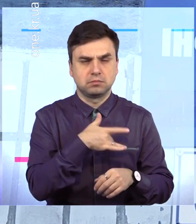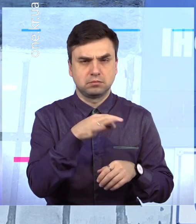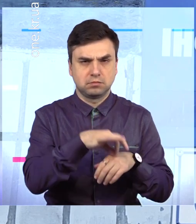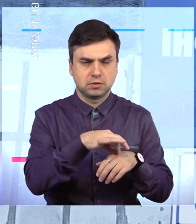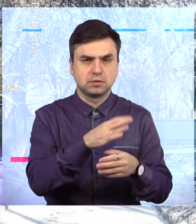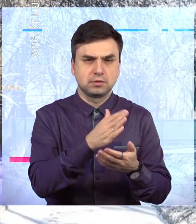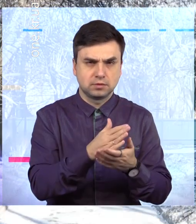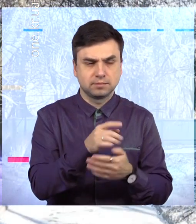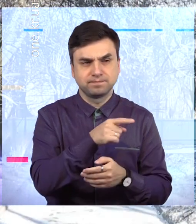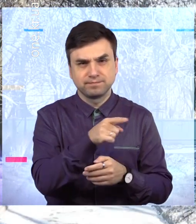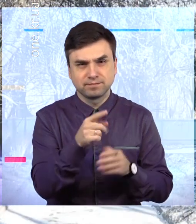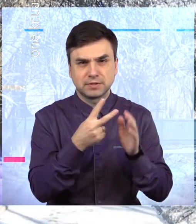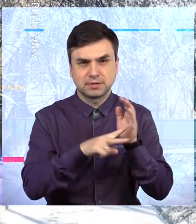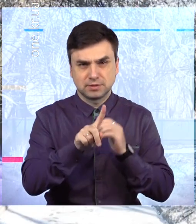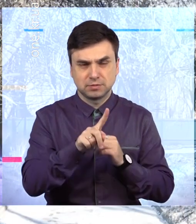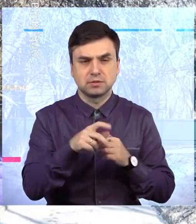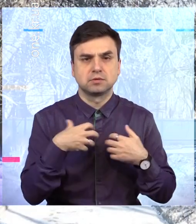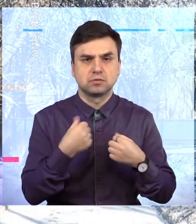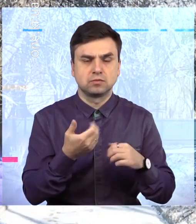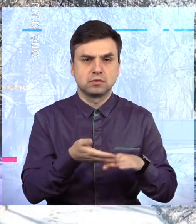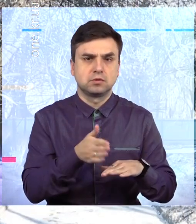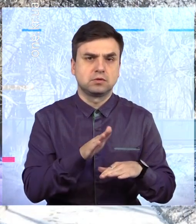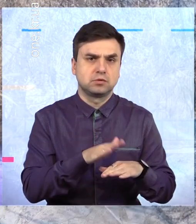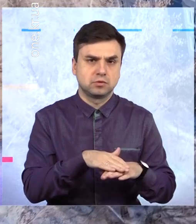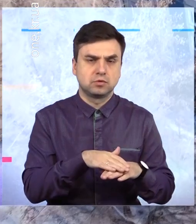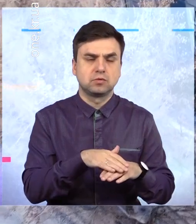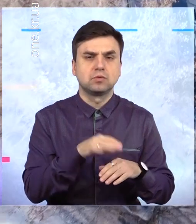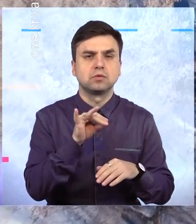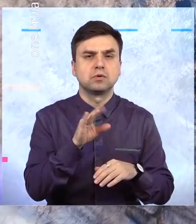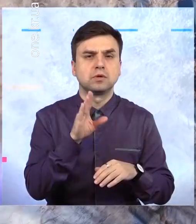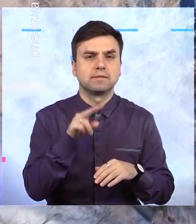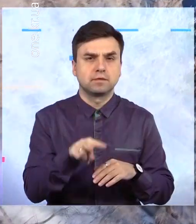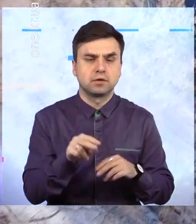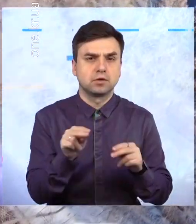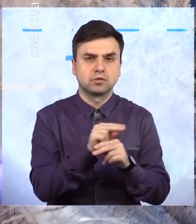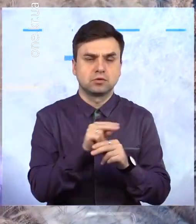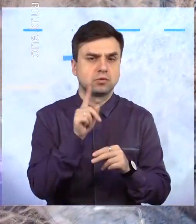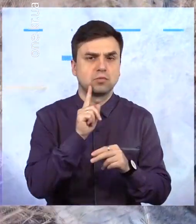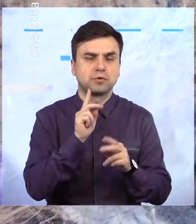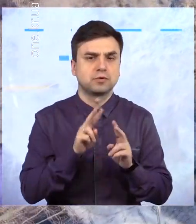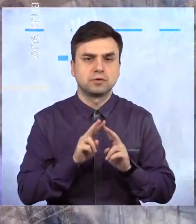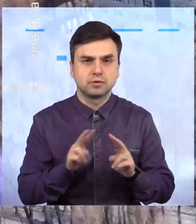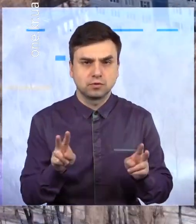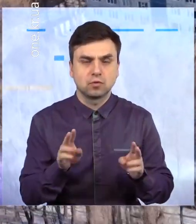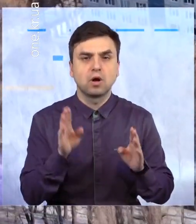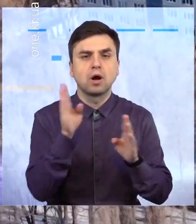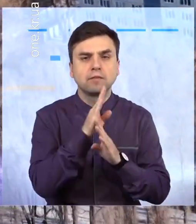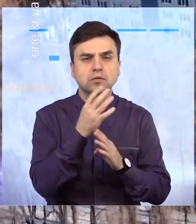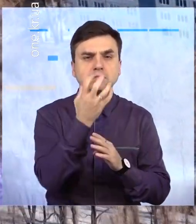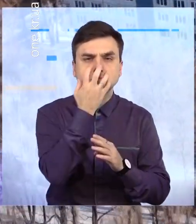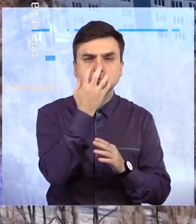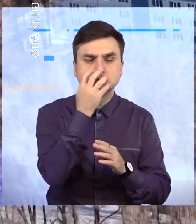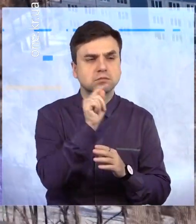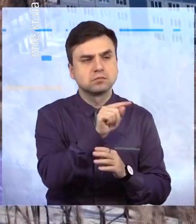пацієнт знаходиться у важкому стані в інфекційці. Загалом по місту до апаратів штучної вентиляції легень ніхто не підключений. А кисневу терапію